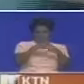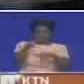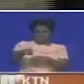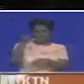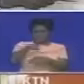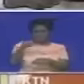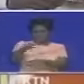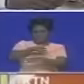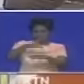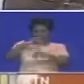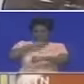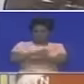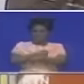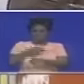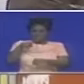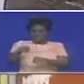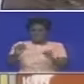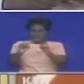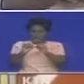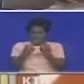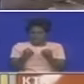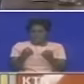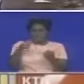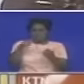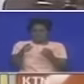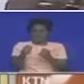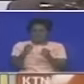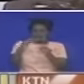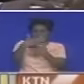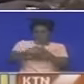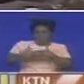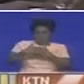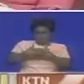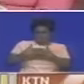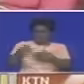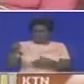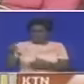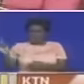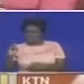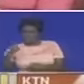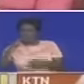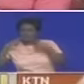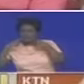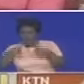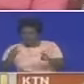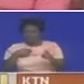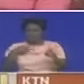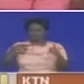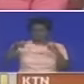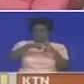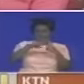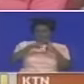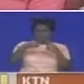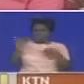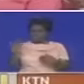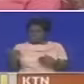na shule hizo. Kwenye mchakato huo uliofanyika kwa njia ya kompyuta, waziri Kaimenyi alitangaza kwamba ipo idadi ya wanafunzi watakaokosa nafasi